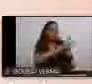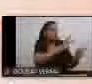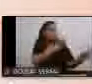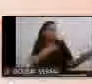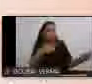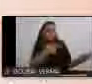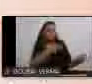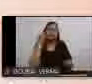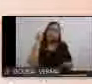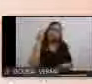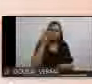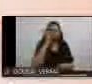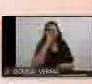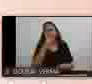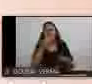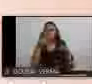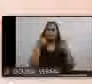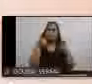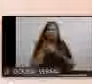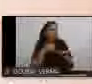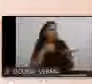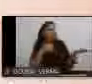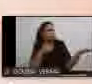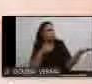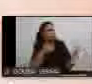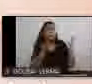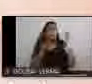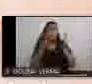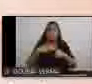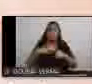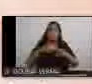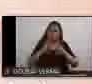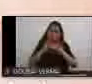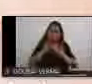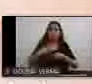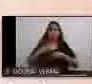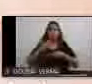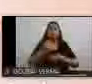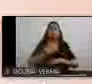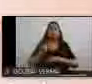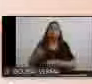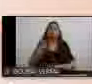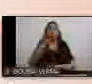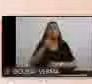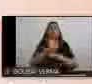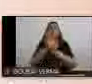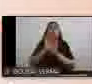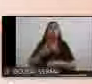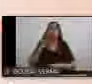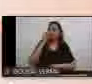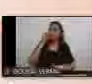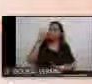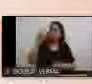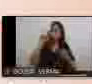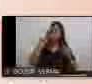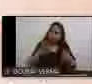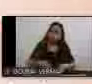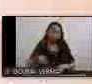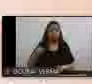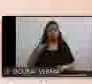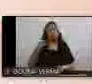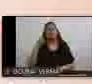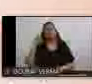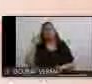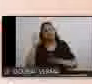भी उनके हो सकता है दो बच्चे पहले से हों, but they were sighted, they were hearing. तो उनको जैसे बड़ा किया उससे